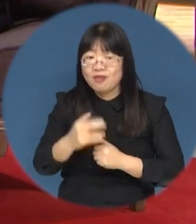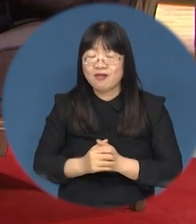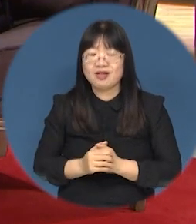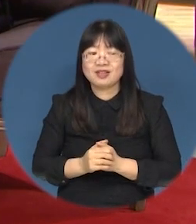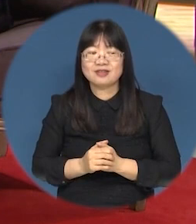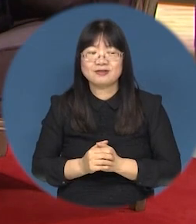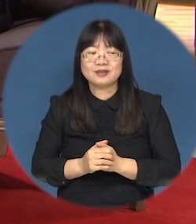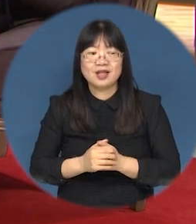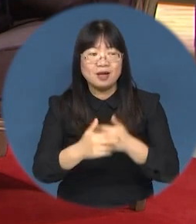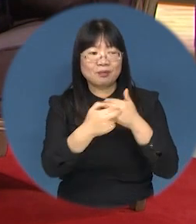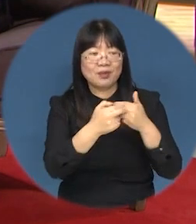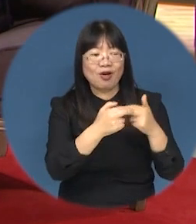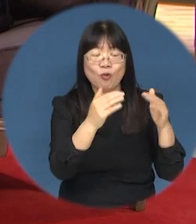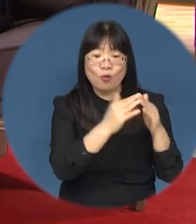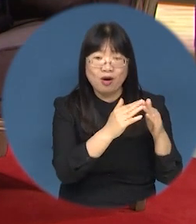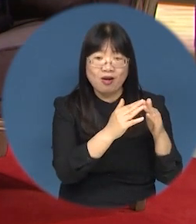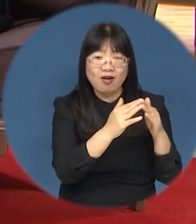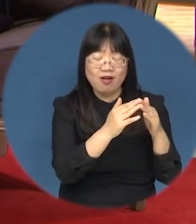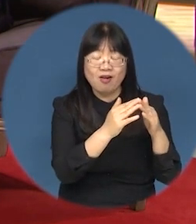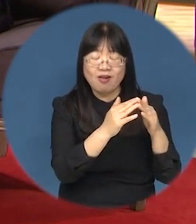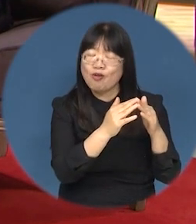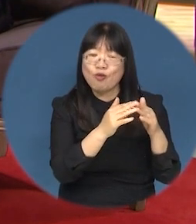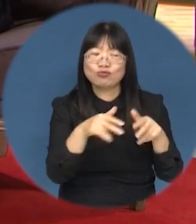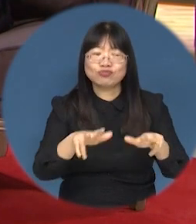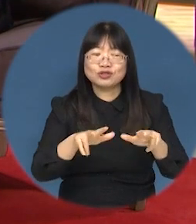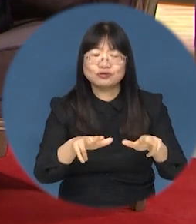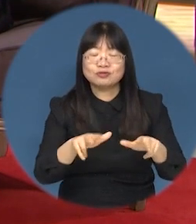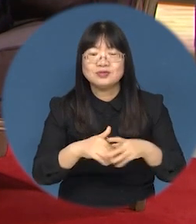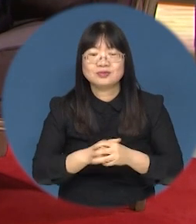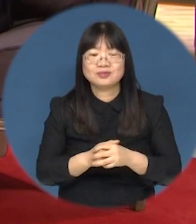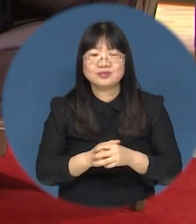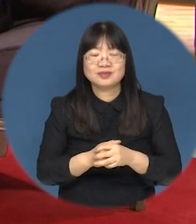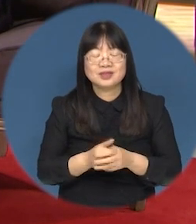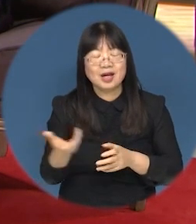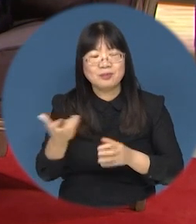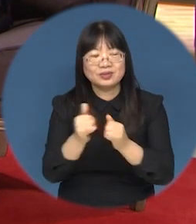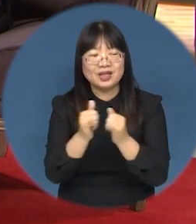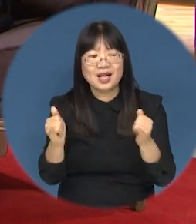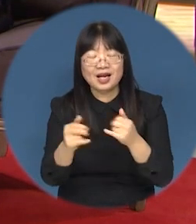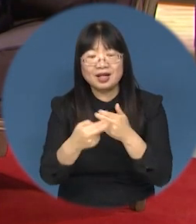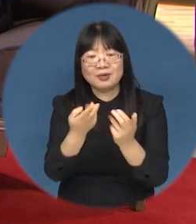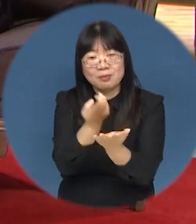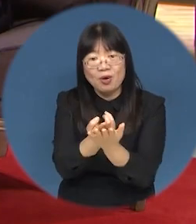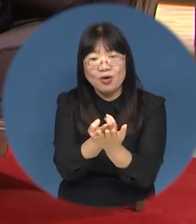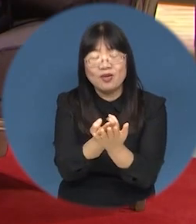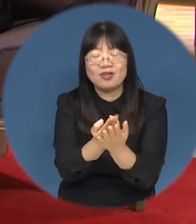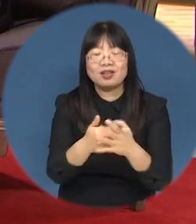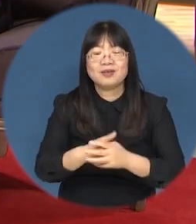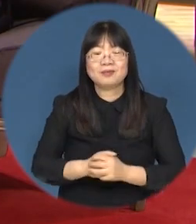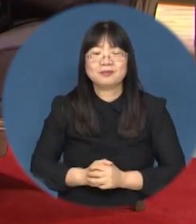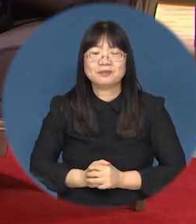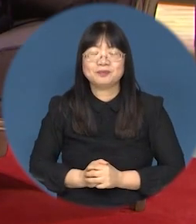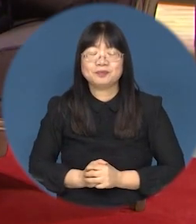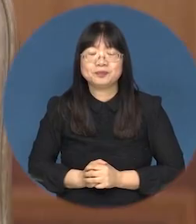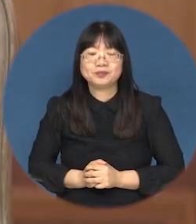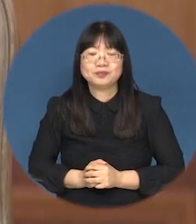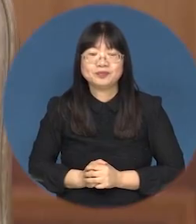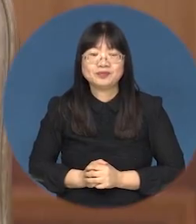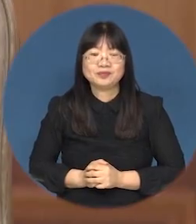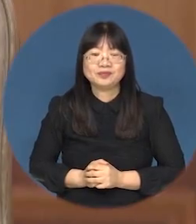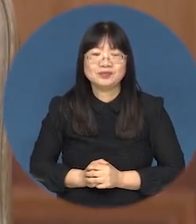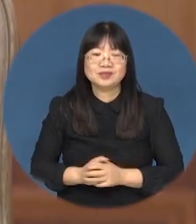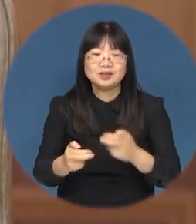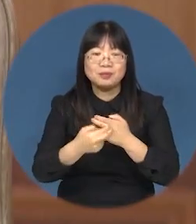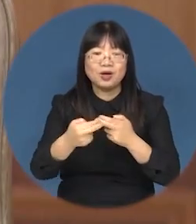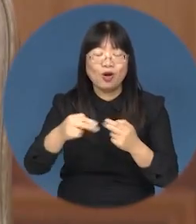이제 어디 병원이나 이런 데서 사실 그 어떤 많이 아픈 사람들 입원해서 그 뭡니까 병원